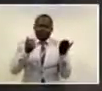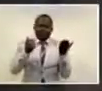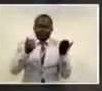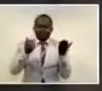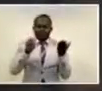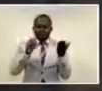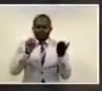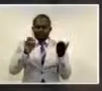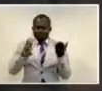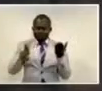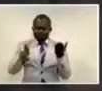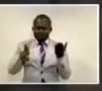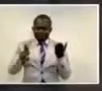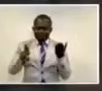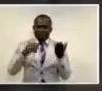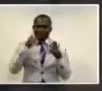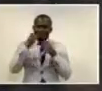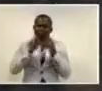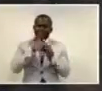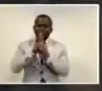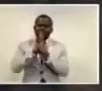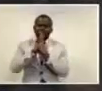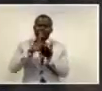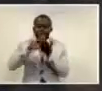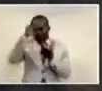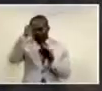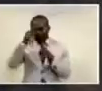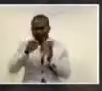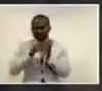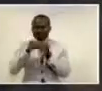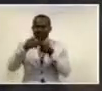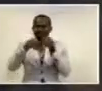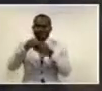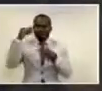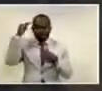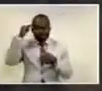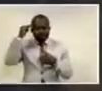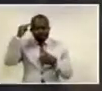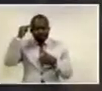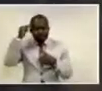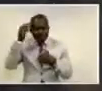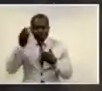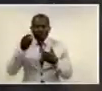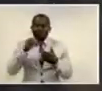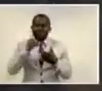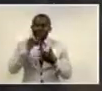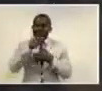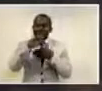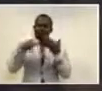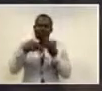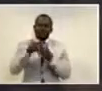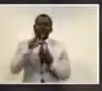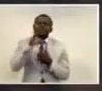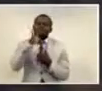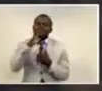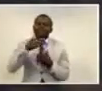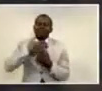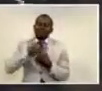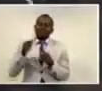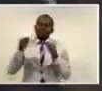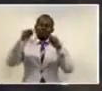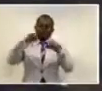cyangwa hari benshi biga kandi bakomeza n'izo za masters ntabwo bose bagomba gutegereza igihe